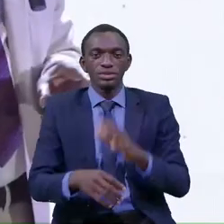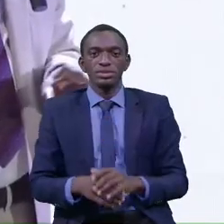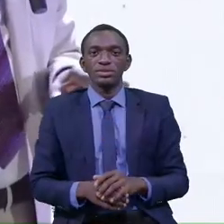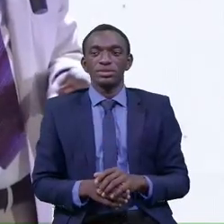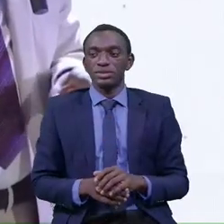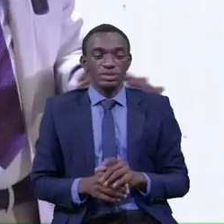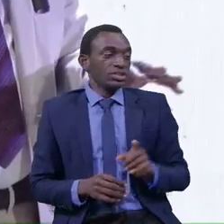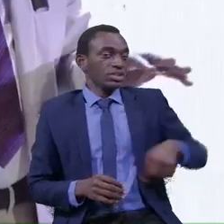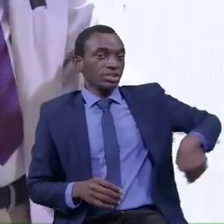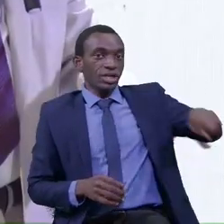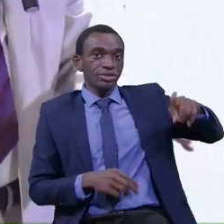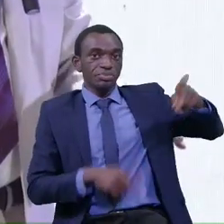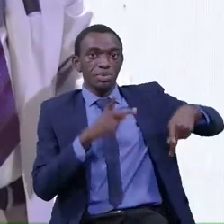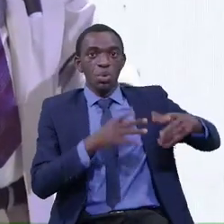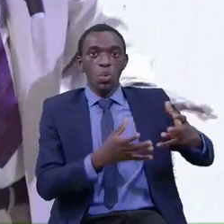qu'il